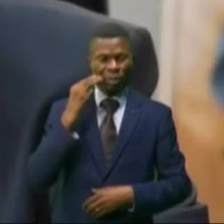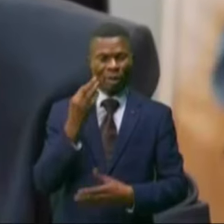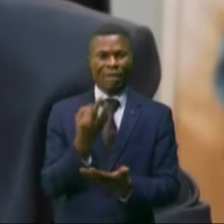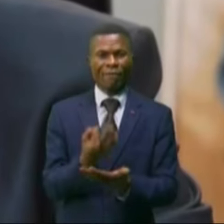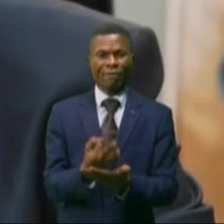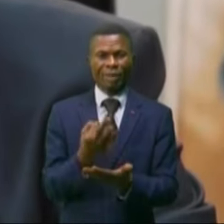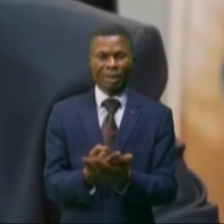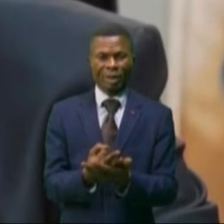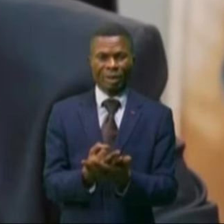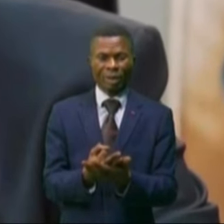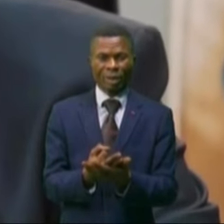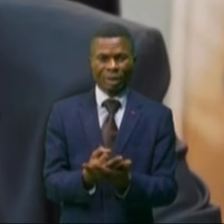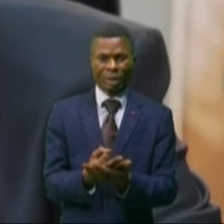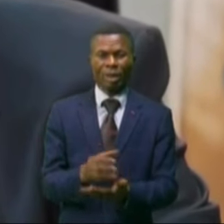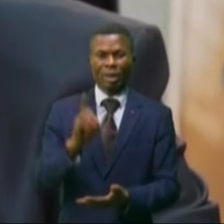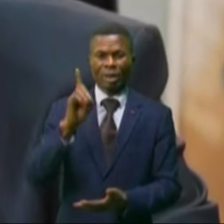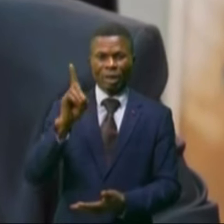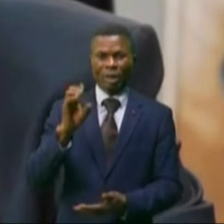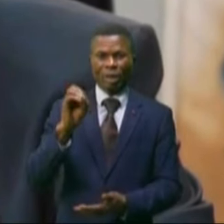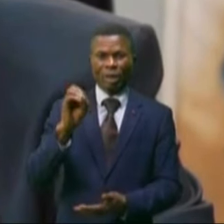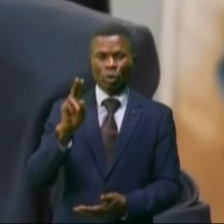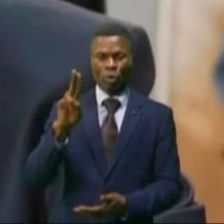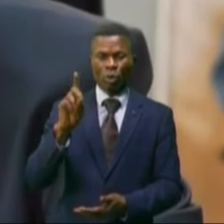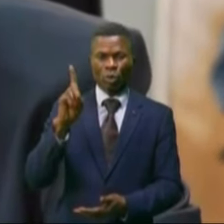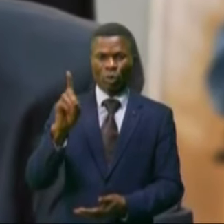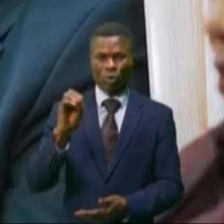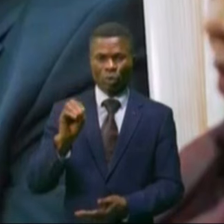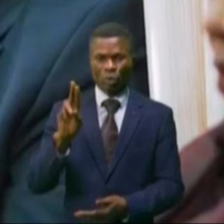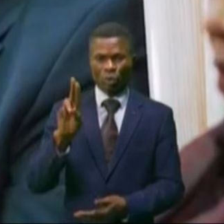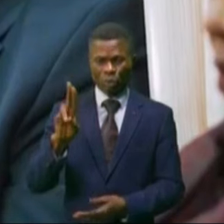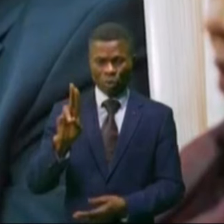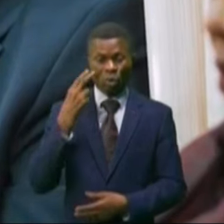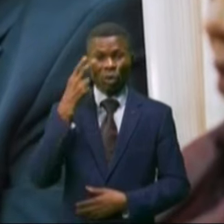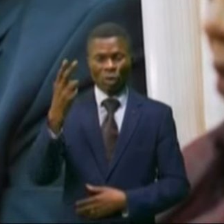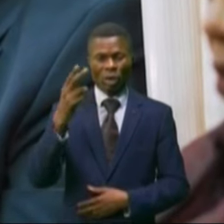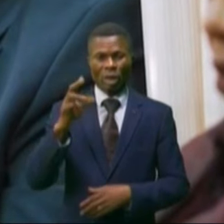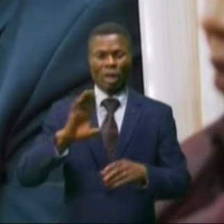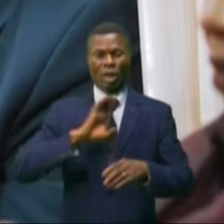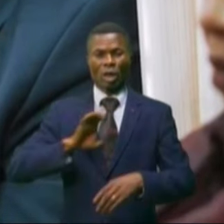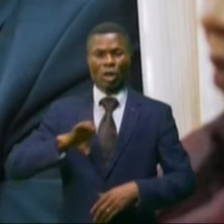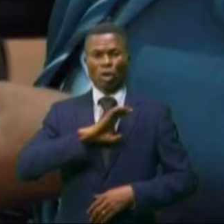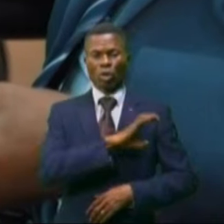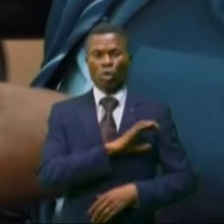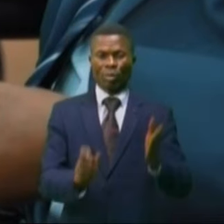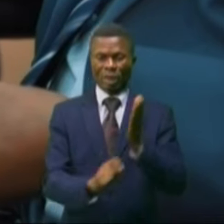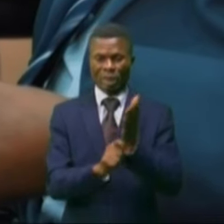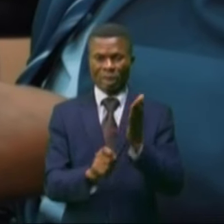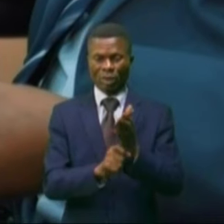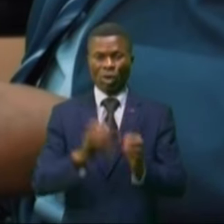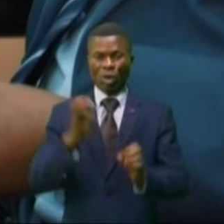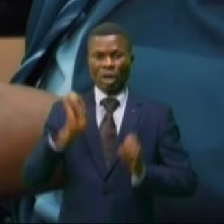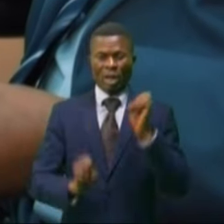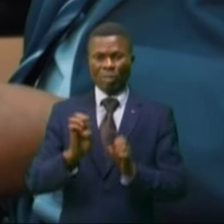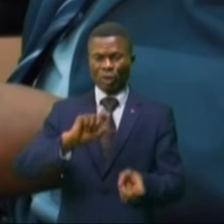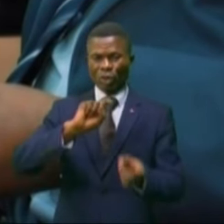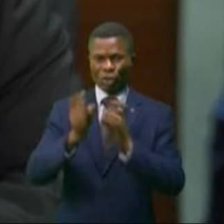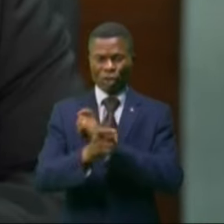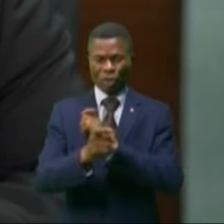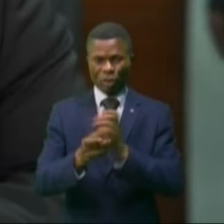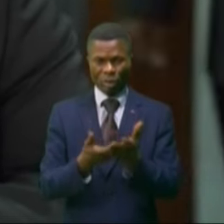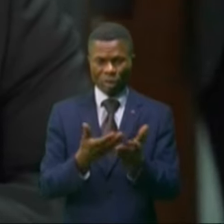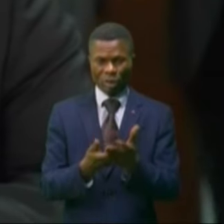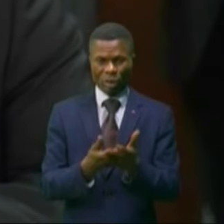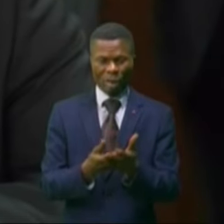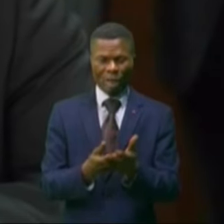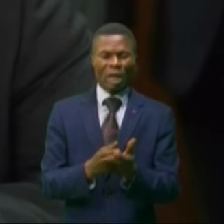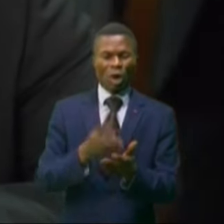Finances Doudou Fambalikoundé Libotaï. La vision du comité technique de suivi et évaluation des réformes n'est pas très